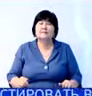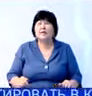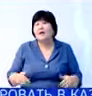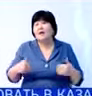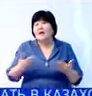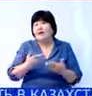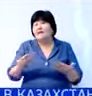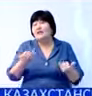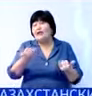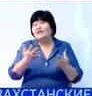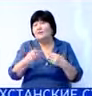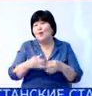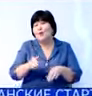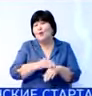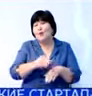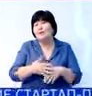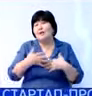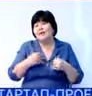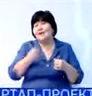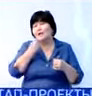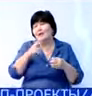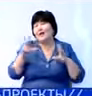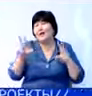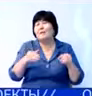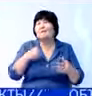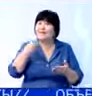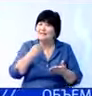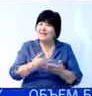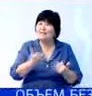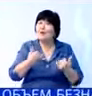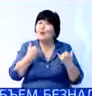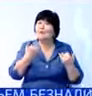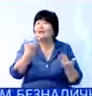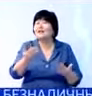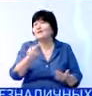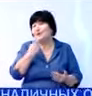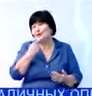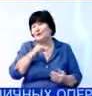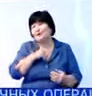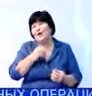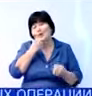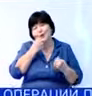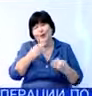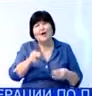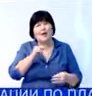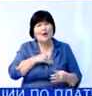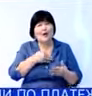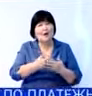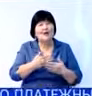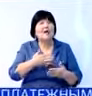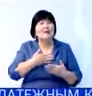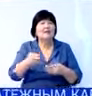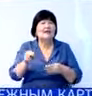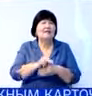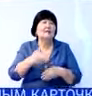Желаем вам и вашим семьям доброго здравия, благополучия. Мы ценим вас, уважаем за ваш нелегкий, но благородный труд. Благодарны за